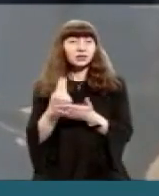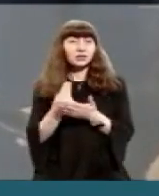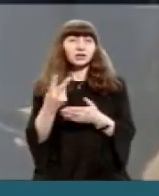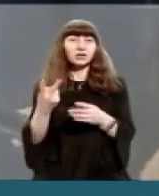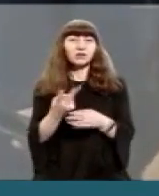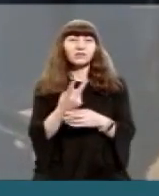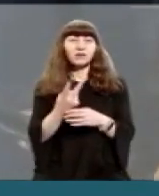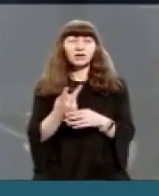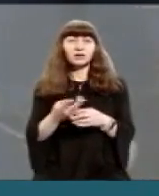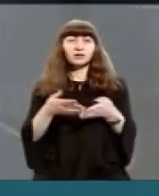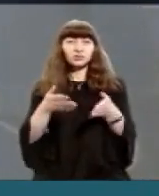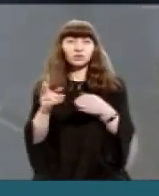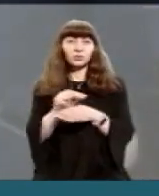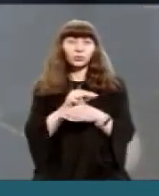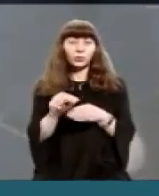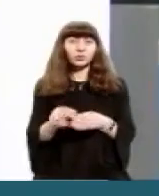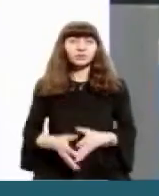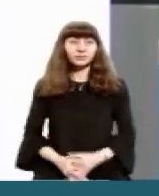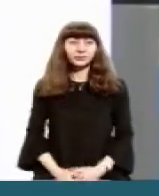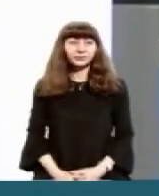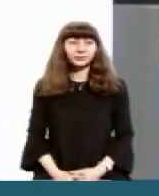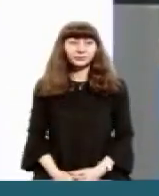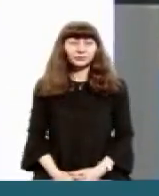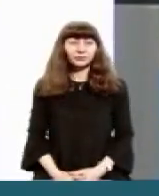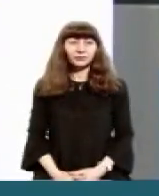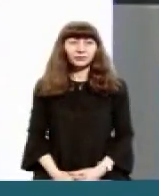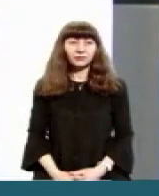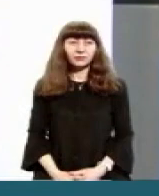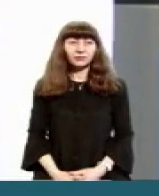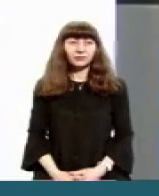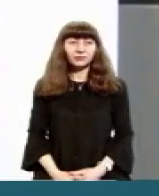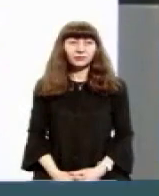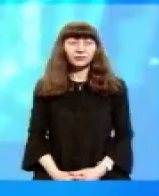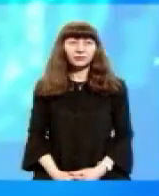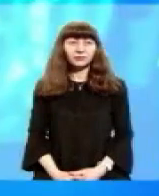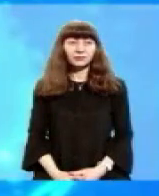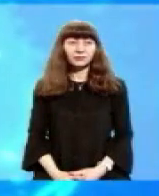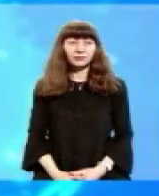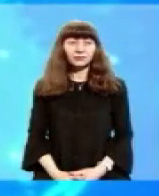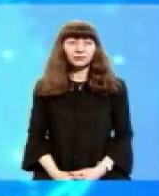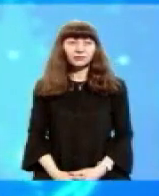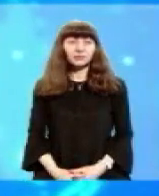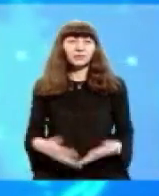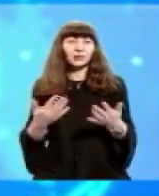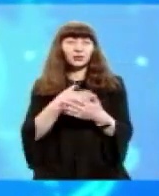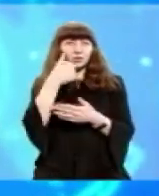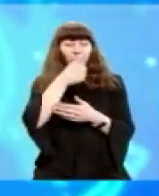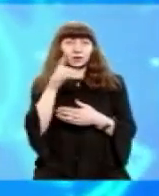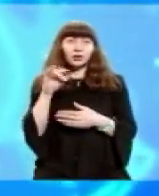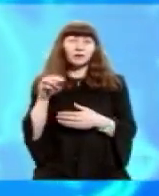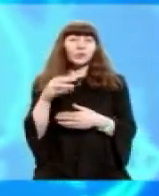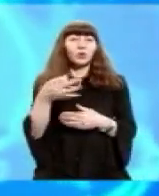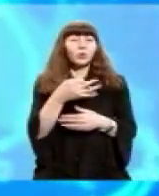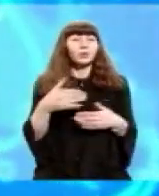в автодорожную отрасль города. Айдана Папанина, Руслан Джабаев, телеканал «Костанай». С Новым годом аким